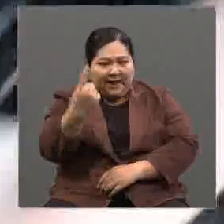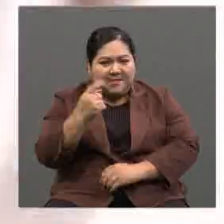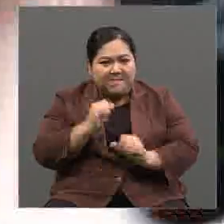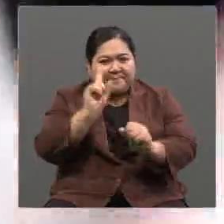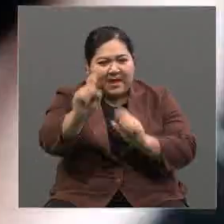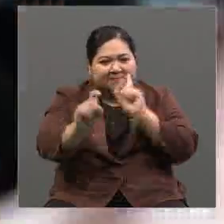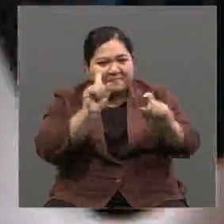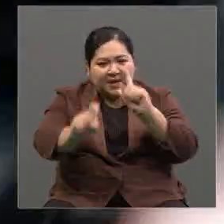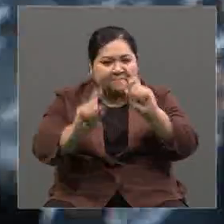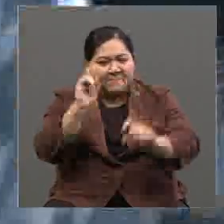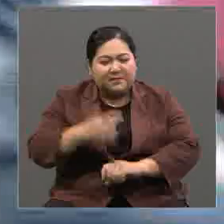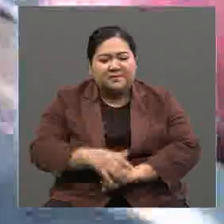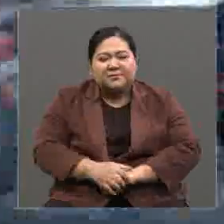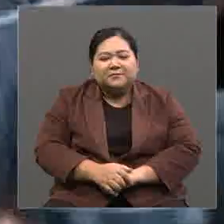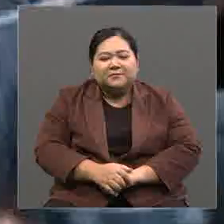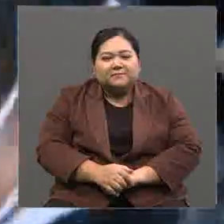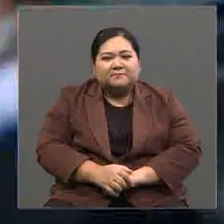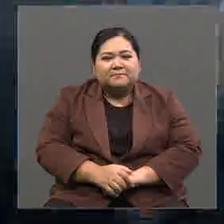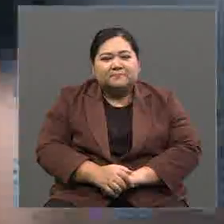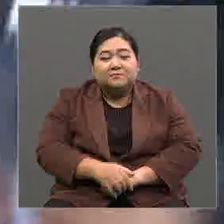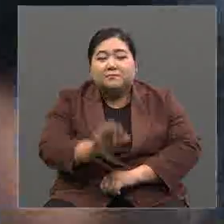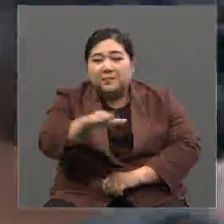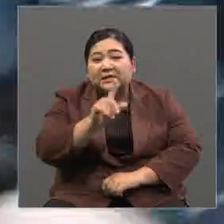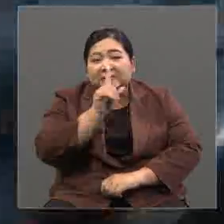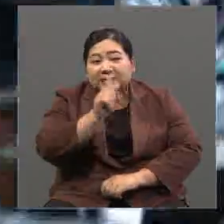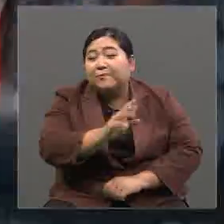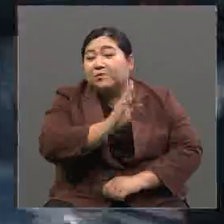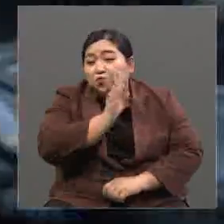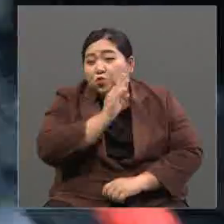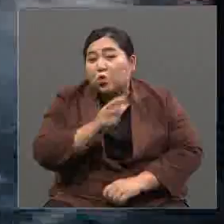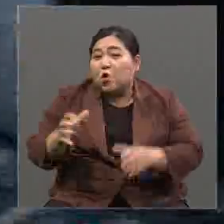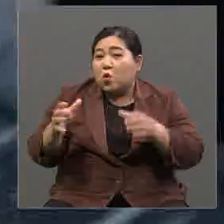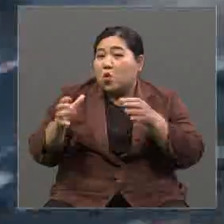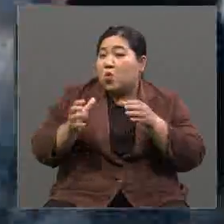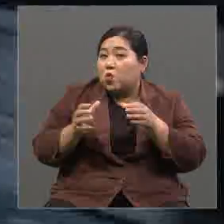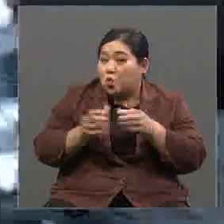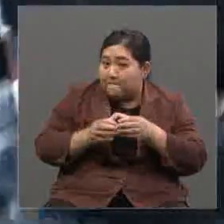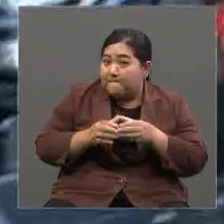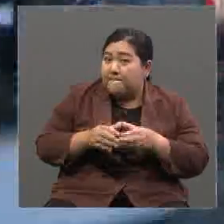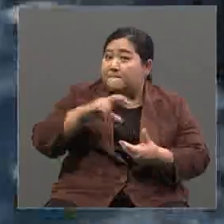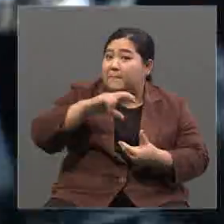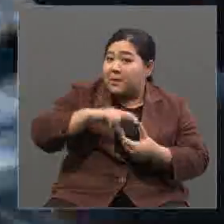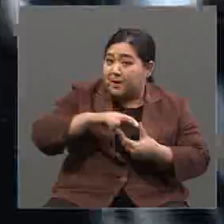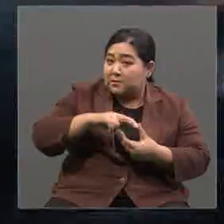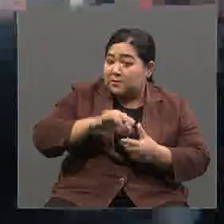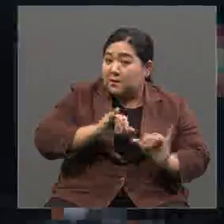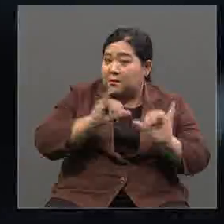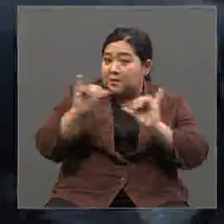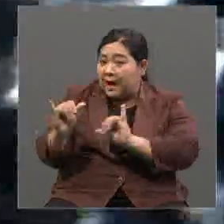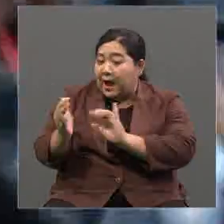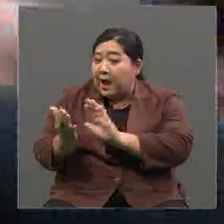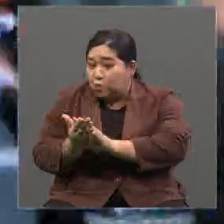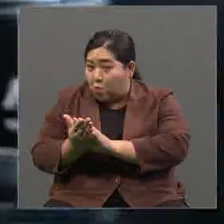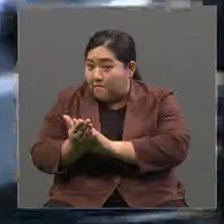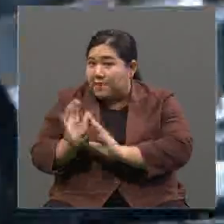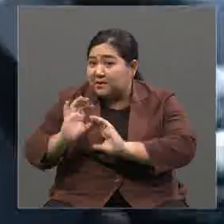ามถามแบบนี้ว่าหากสมาชิกของพลังประชารัฐจะไปร่วมรัฐบาลแล้วไม่เอาลุงป้อมไป